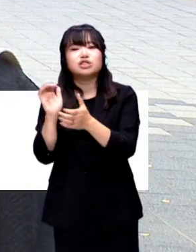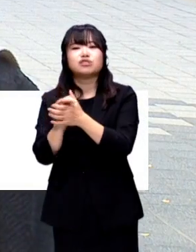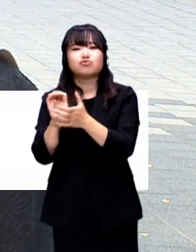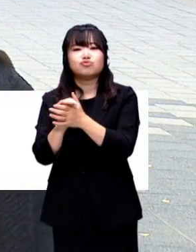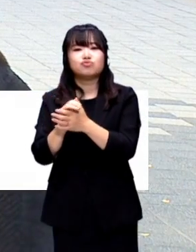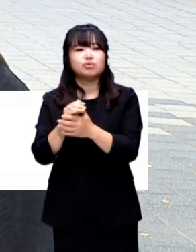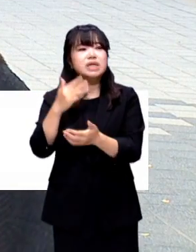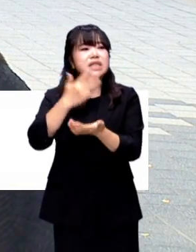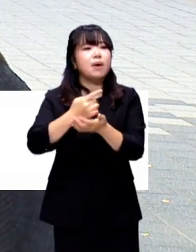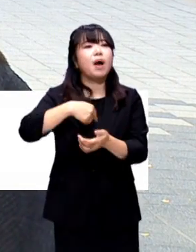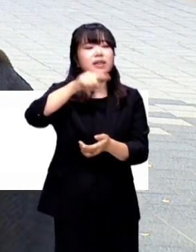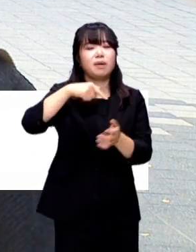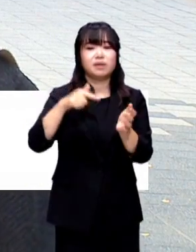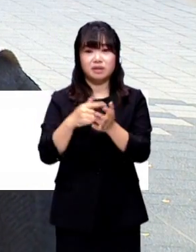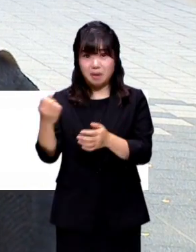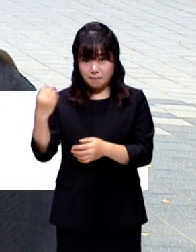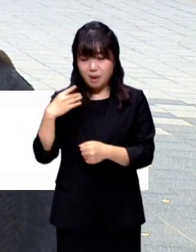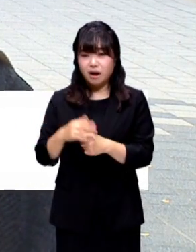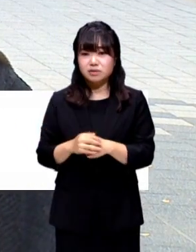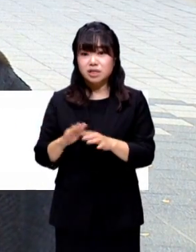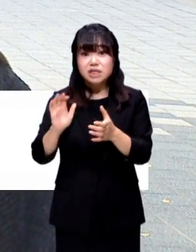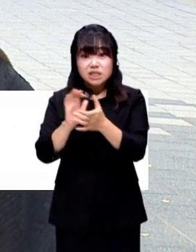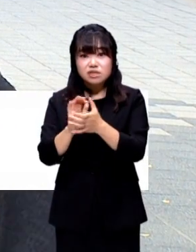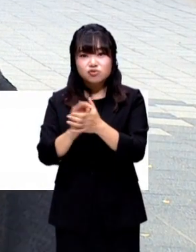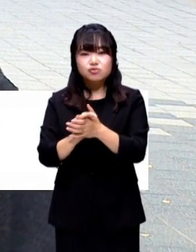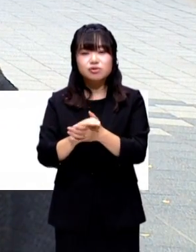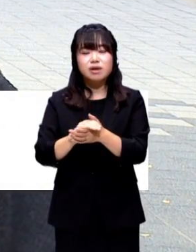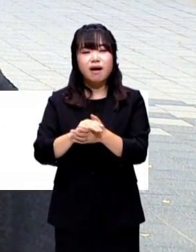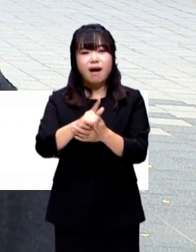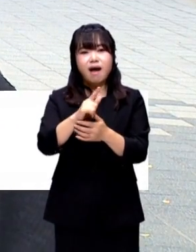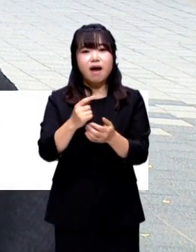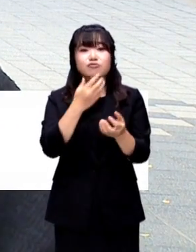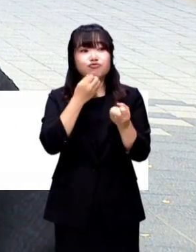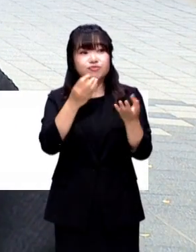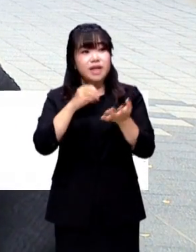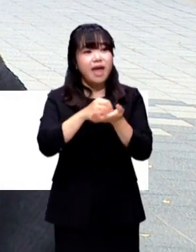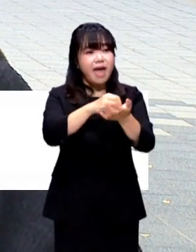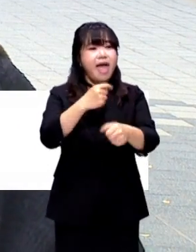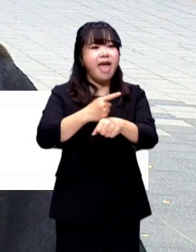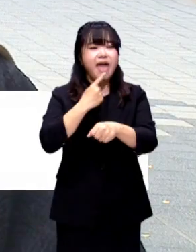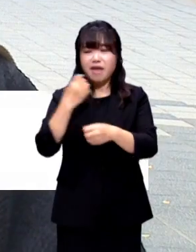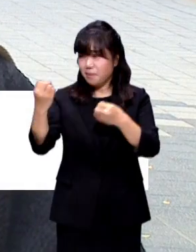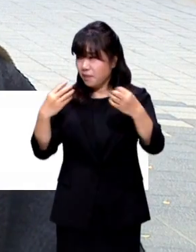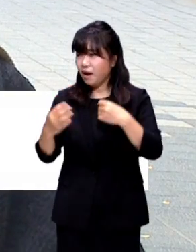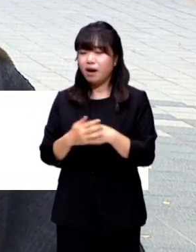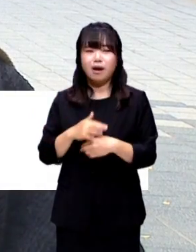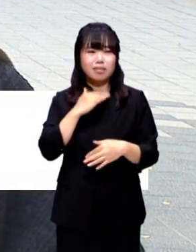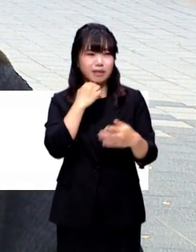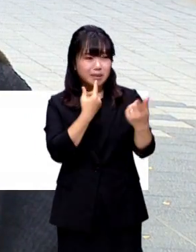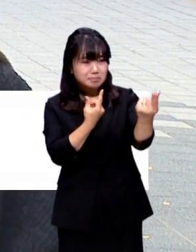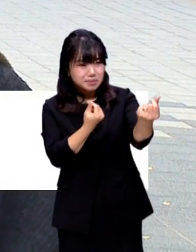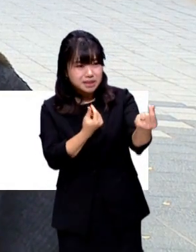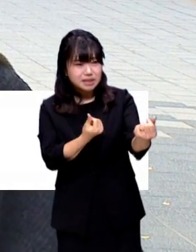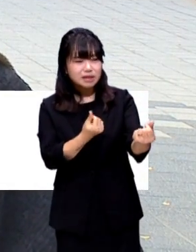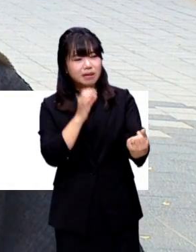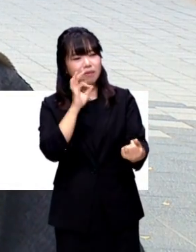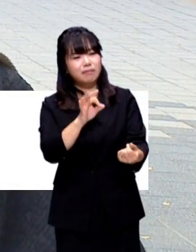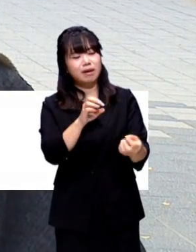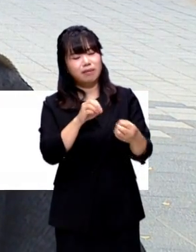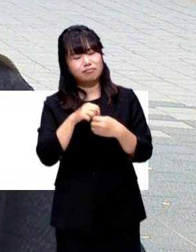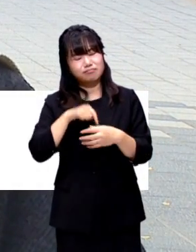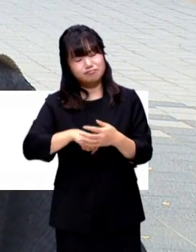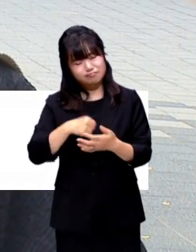중에서도 이번에 할로윈이니까 많이 즐겨야겠다 그랬었는데 또 제 또래다 보니까 더 속상하기도